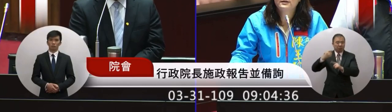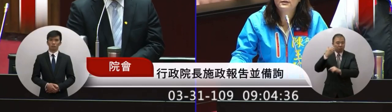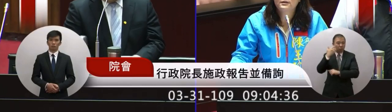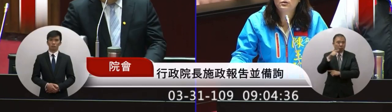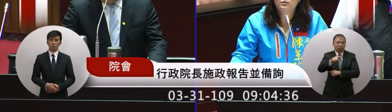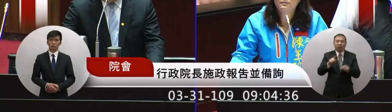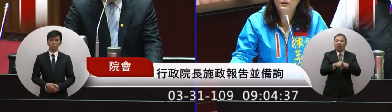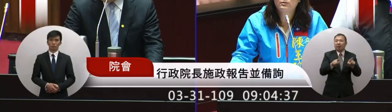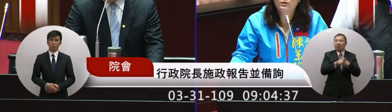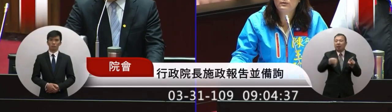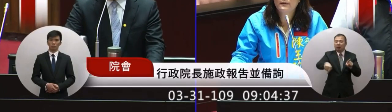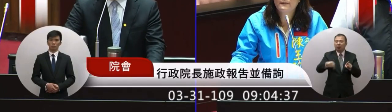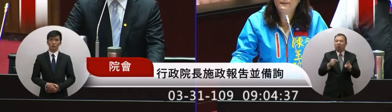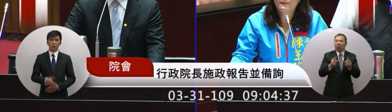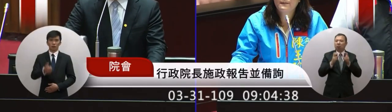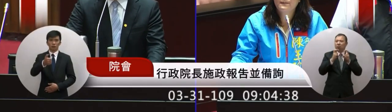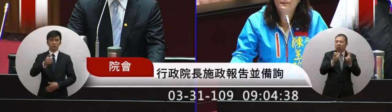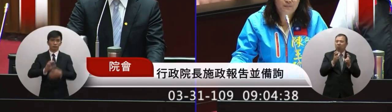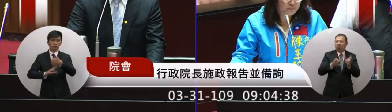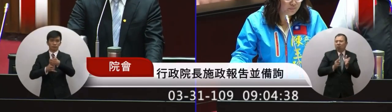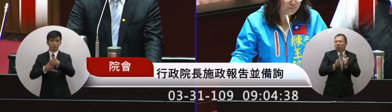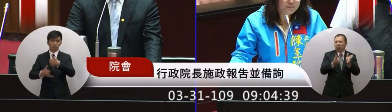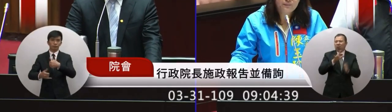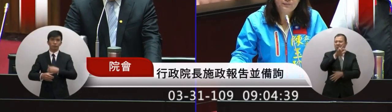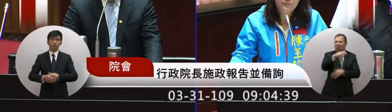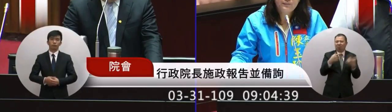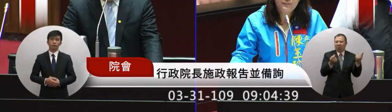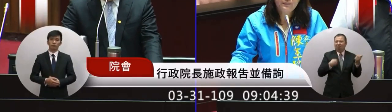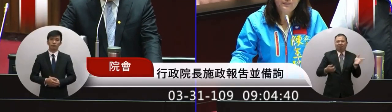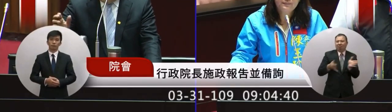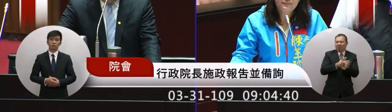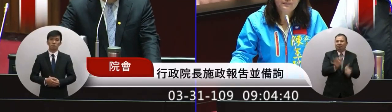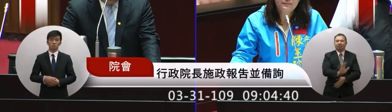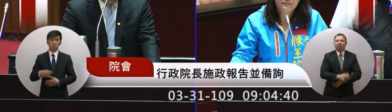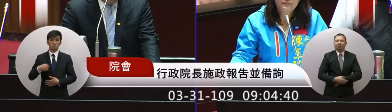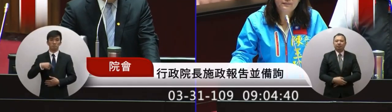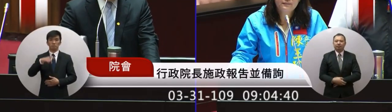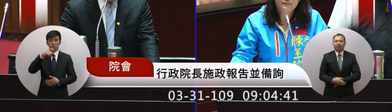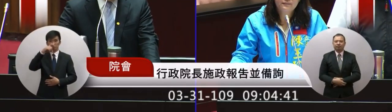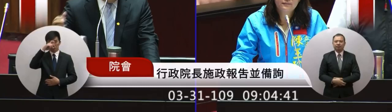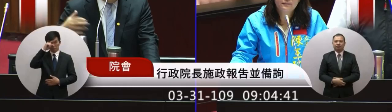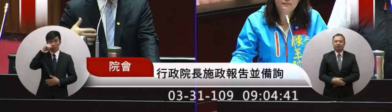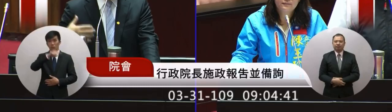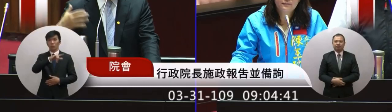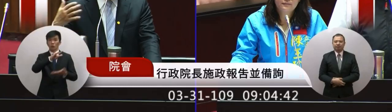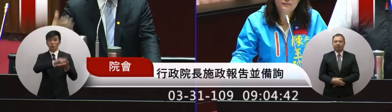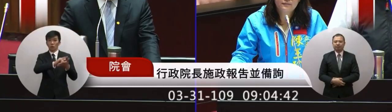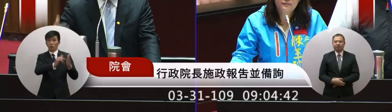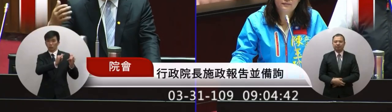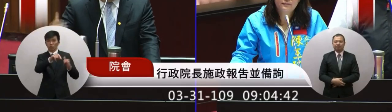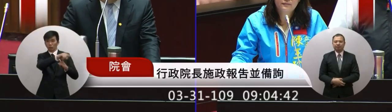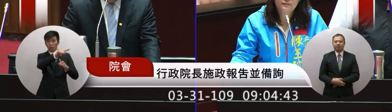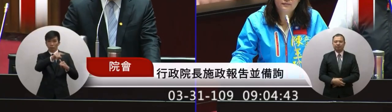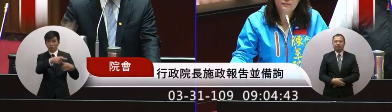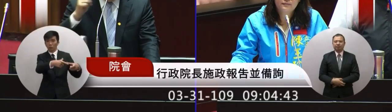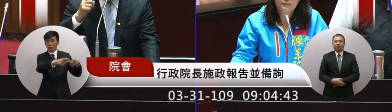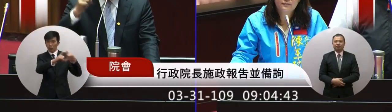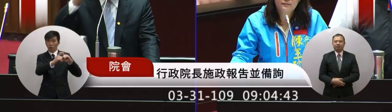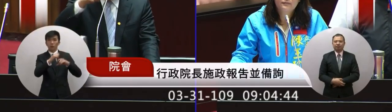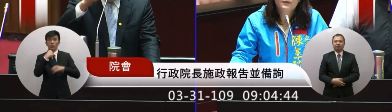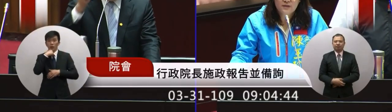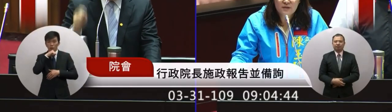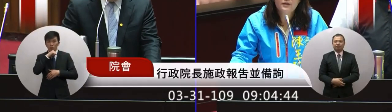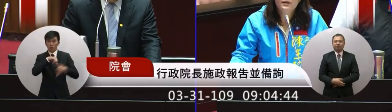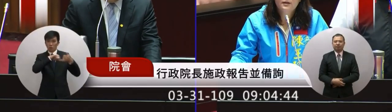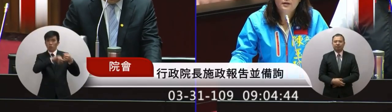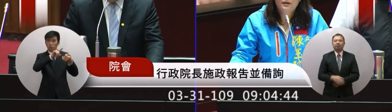是吗，院长？ 谢谢委员，我们之所以在。希望在自由武汉同胞回来的时候能够有包机，就是